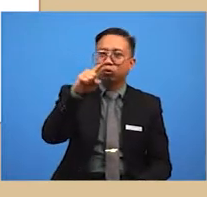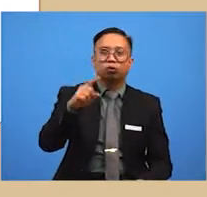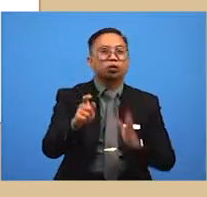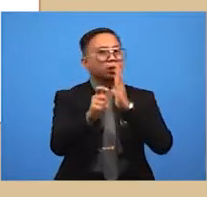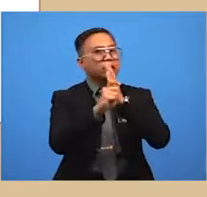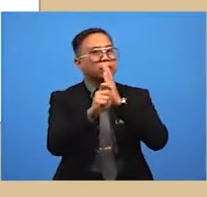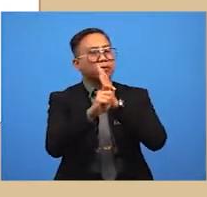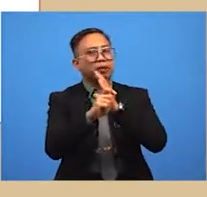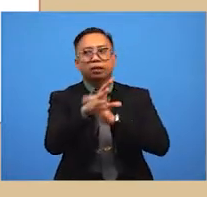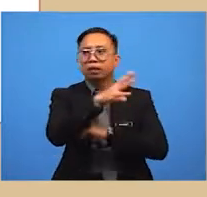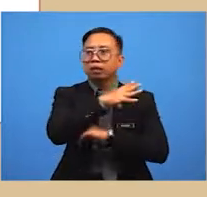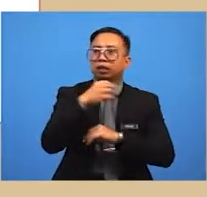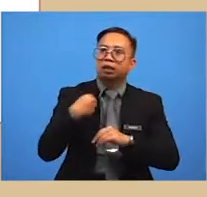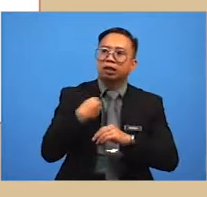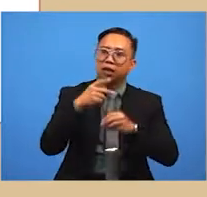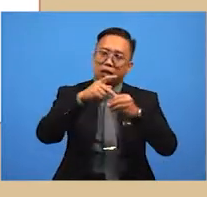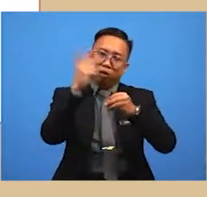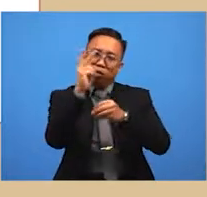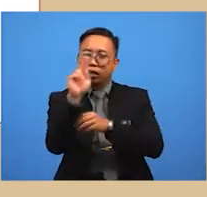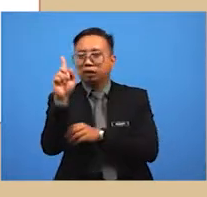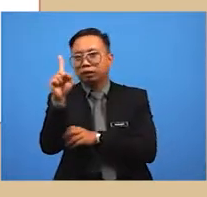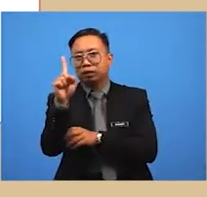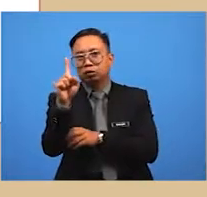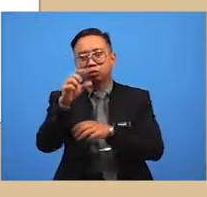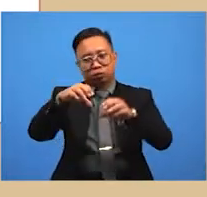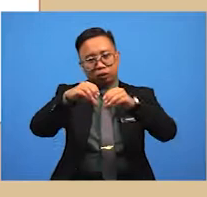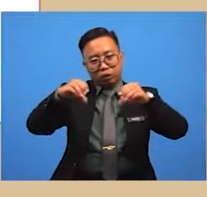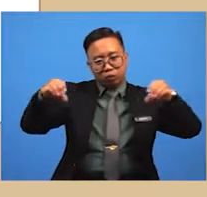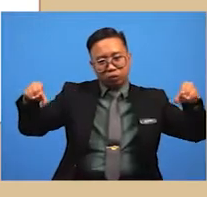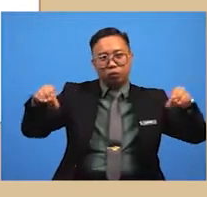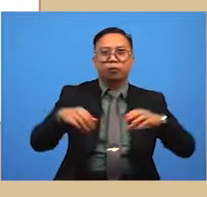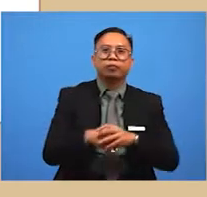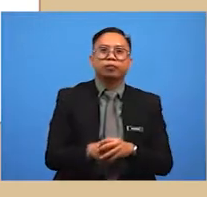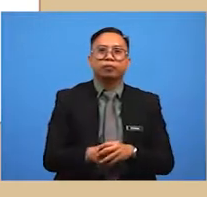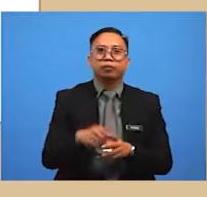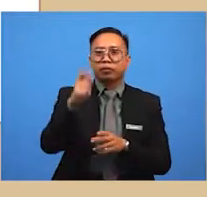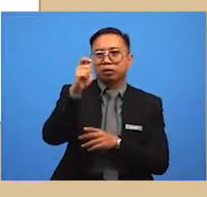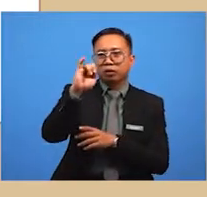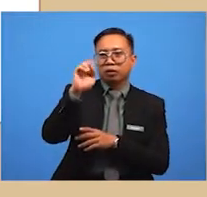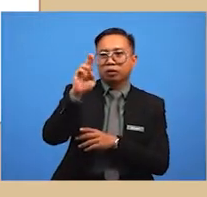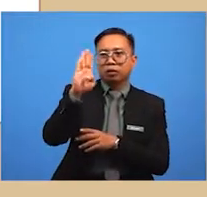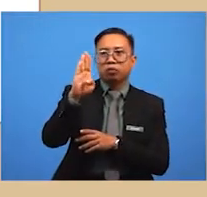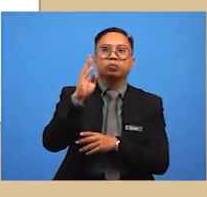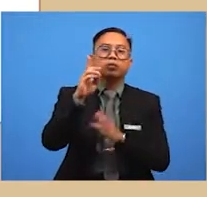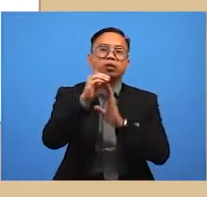bercambah dan mengeluarkan satu salur yang disebut tiub debu.